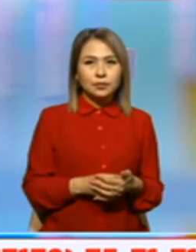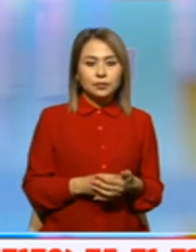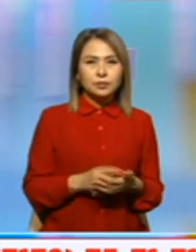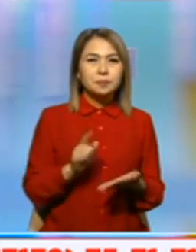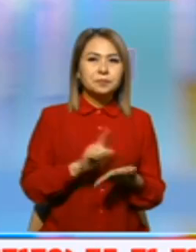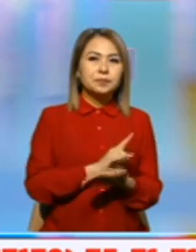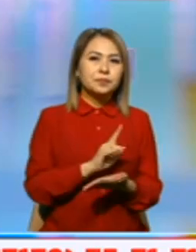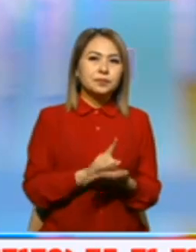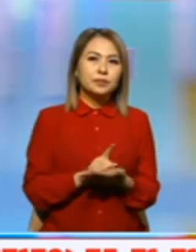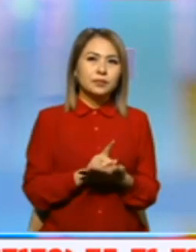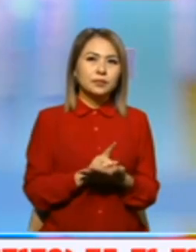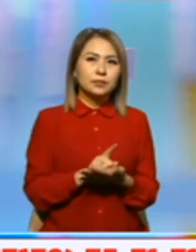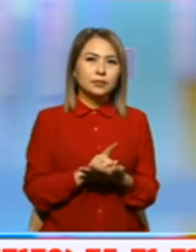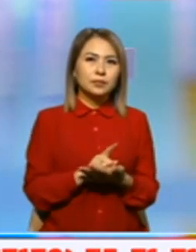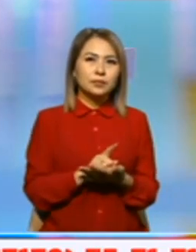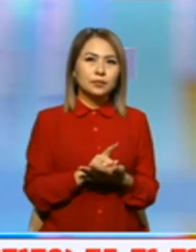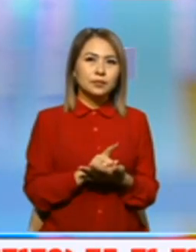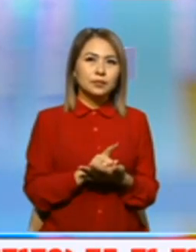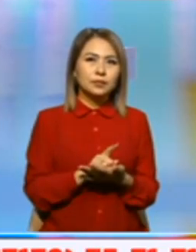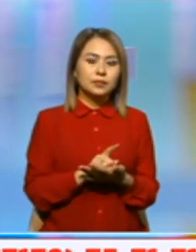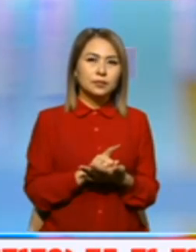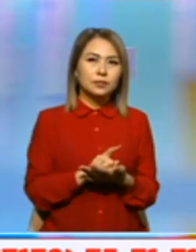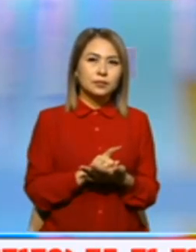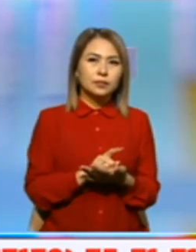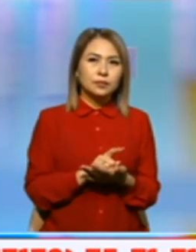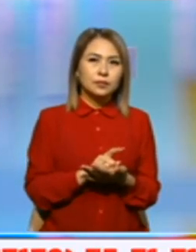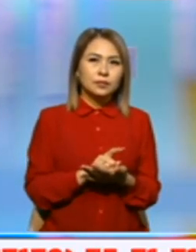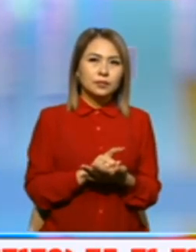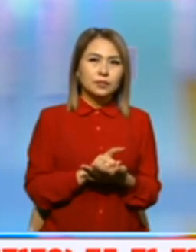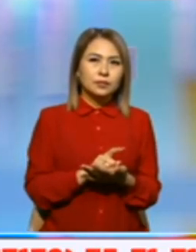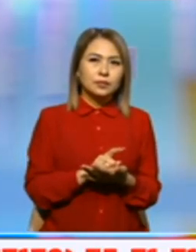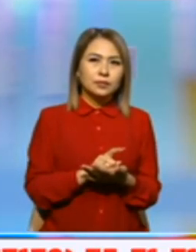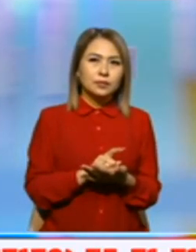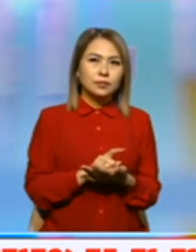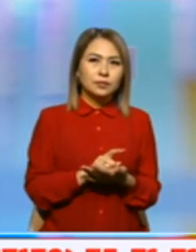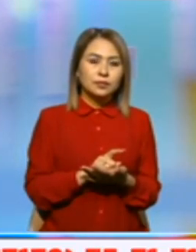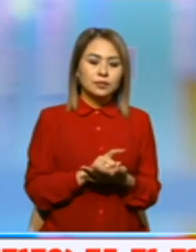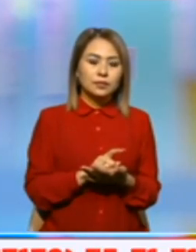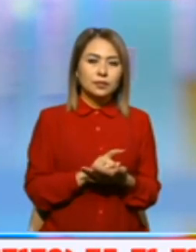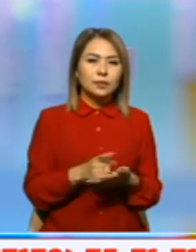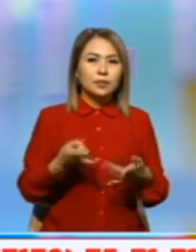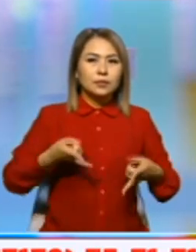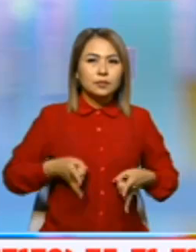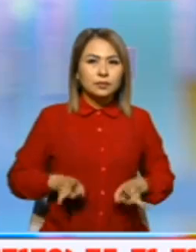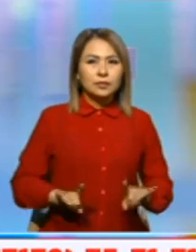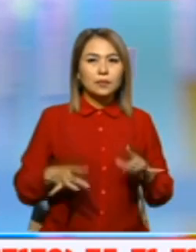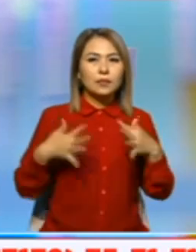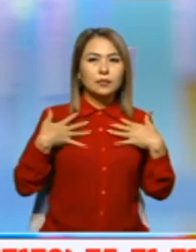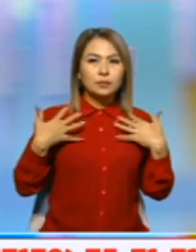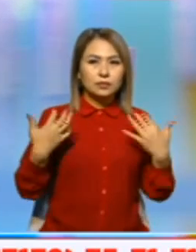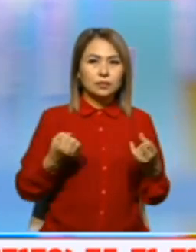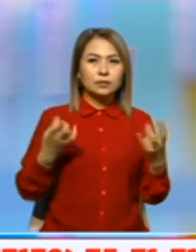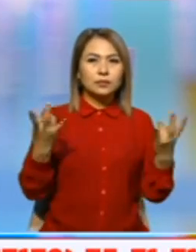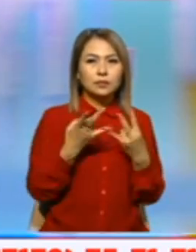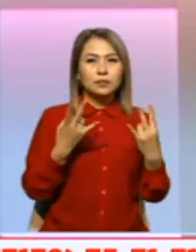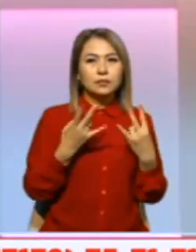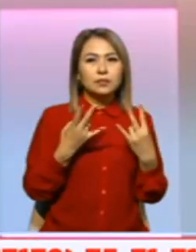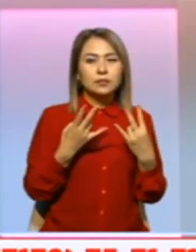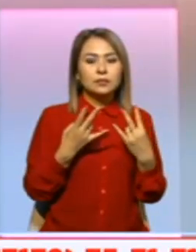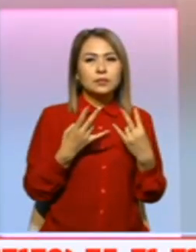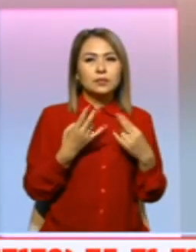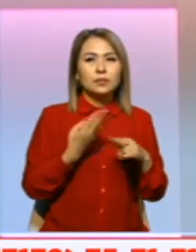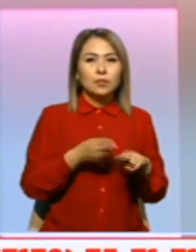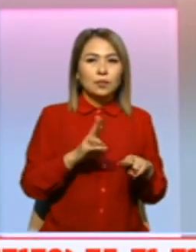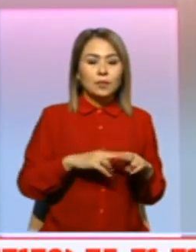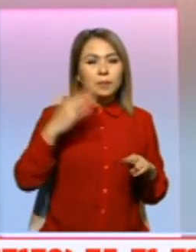міндеті ғой ол. Өзіне деген міндеті, неге десеңіз, дүниеге дені сау баланы әкелу керек.